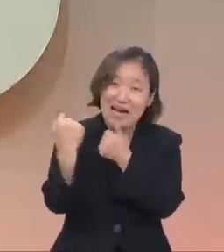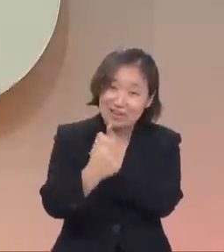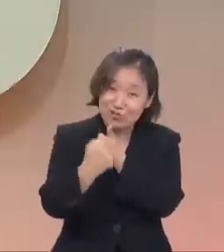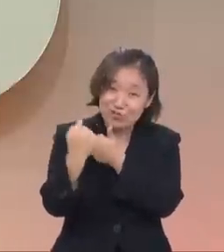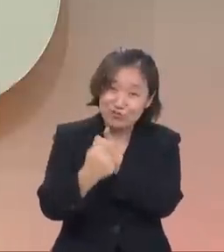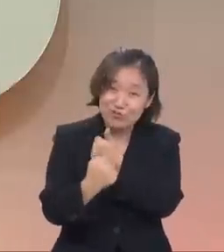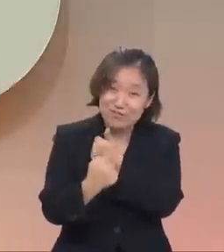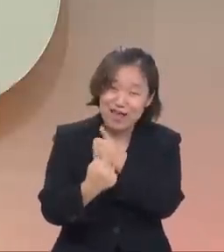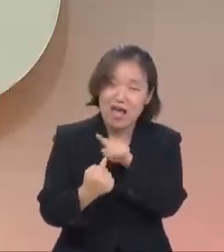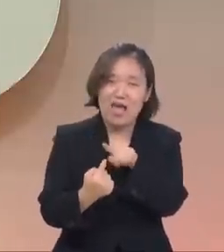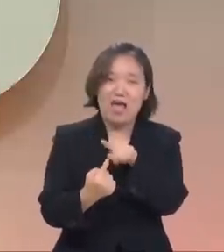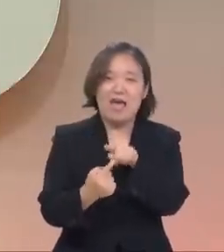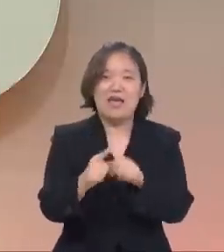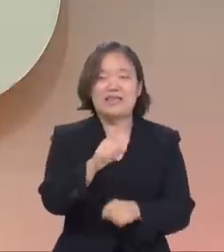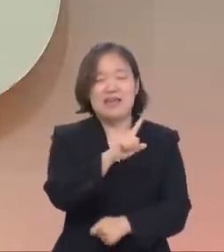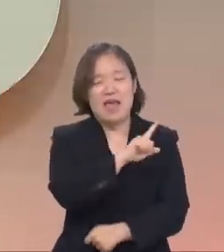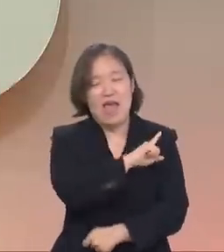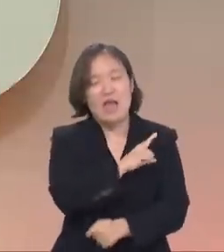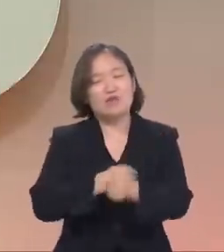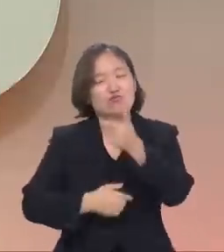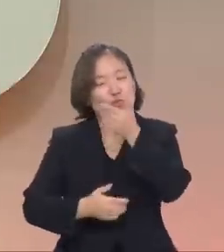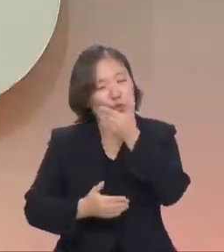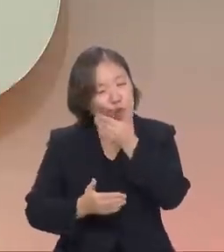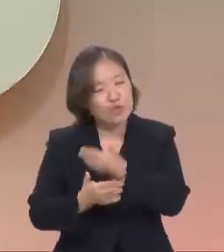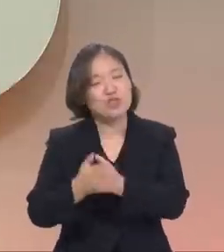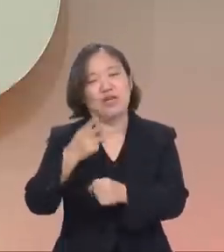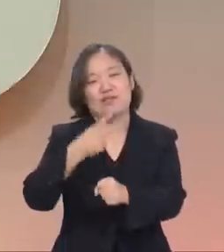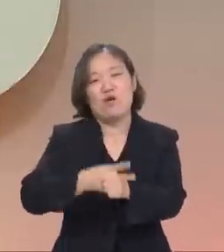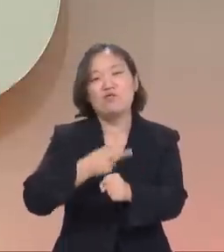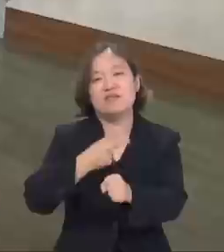소중한 스승님이셨구나